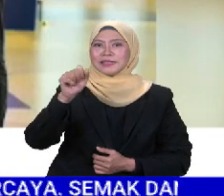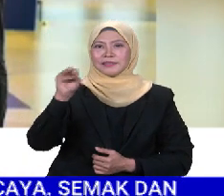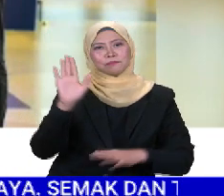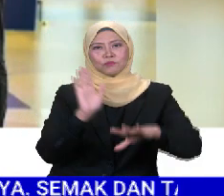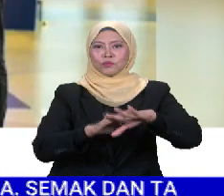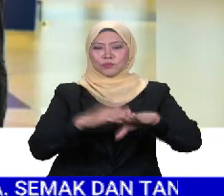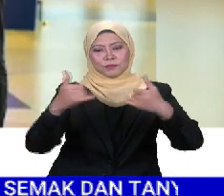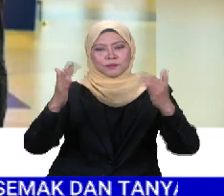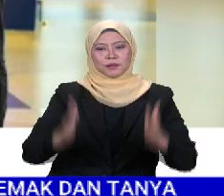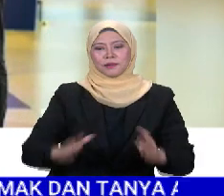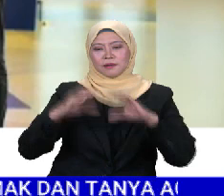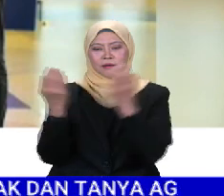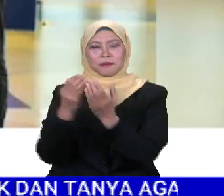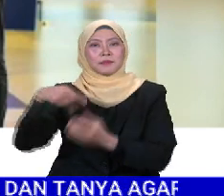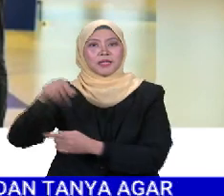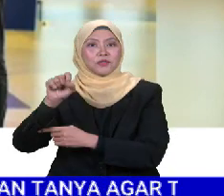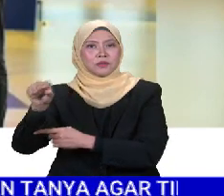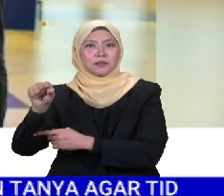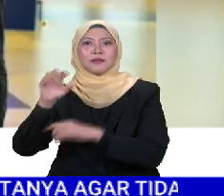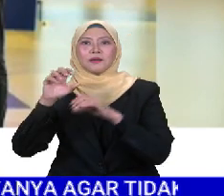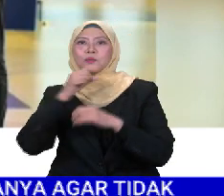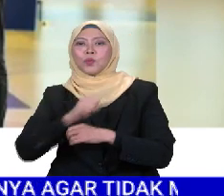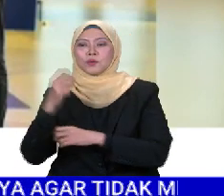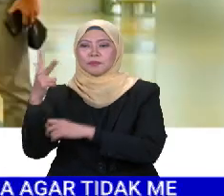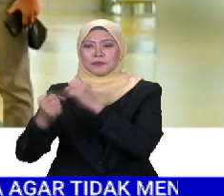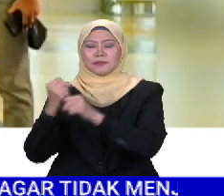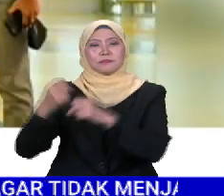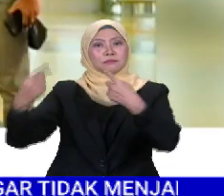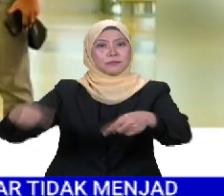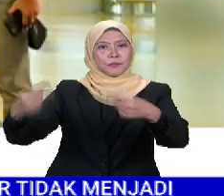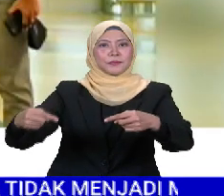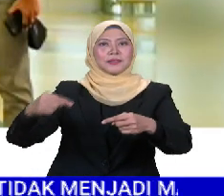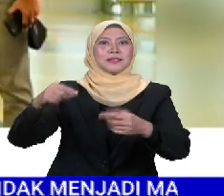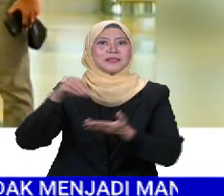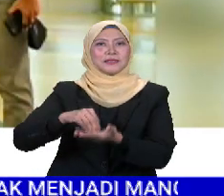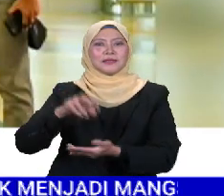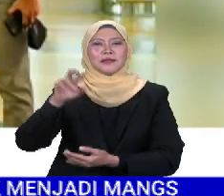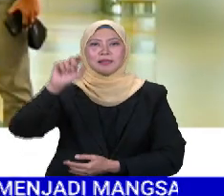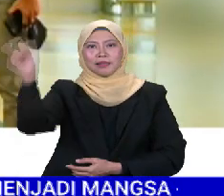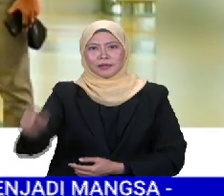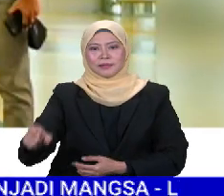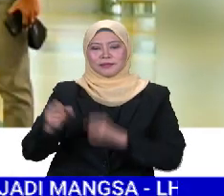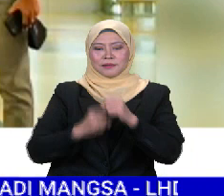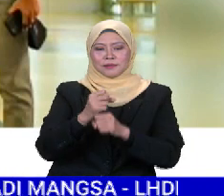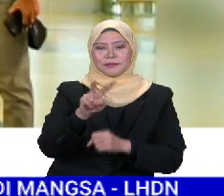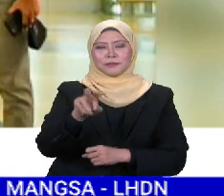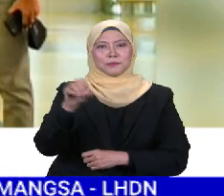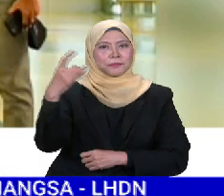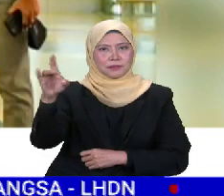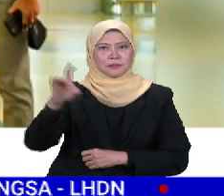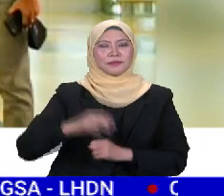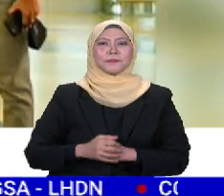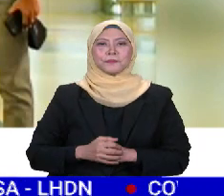bersama klub PSG bawah 13 tahun dalam satu kejohanan antarabangsa di Rome, Itali pada 2018.